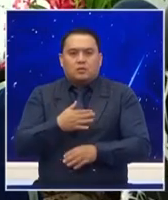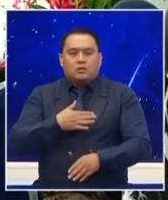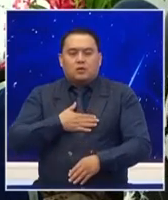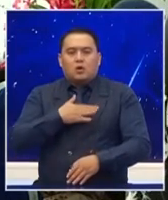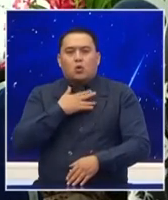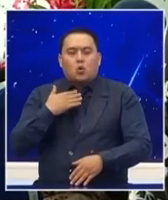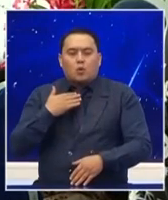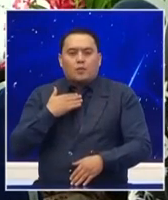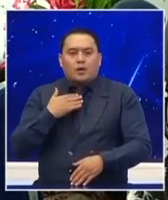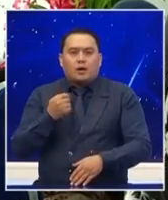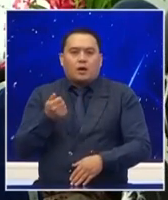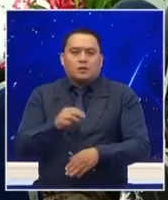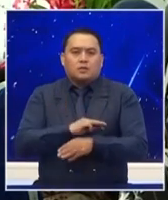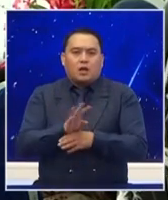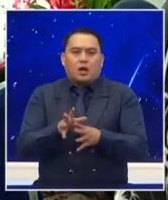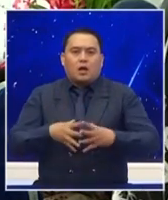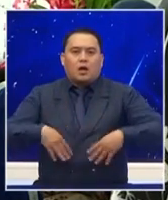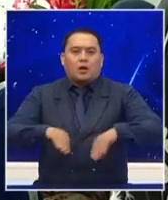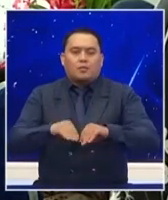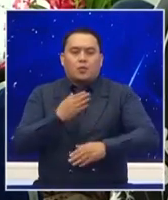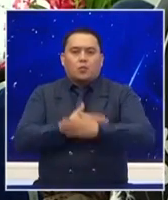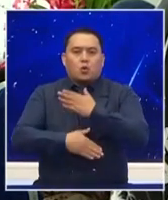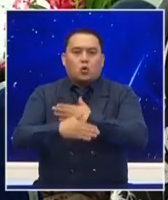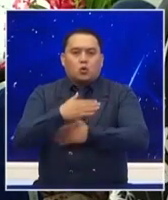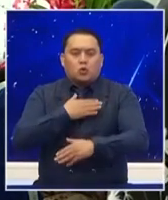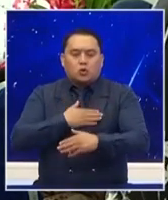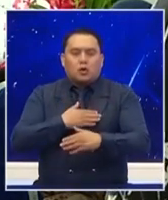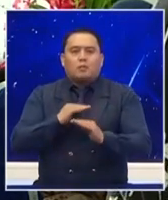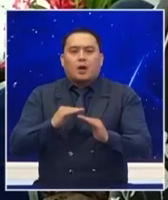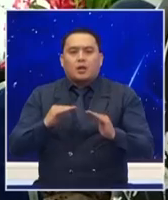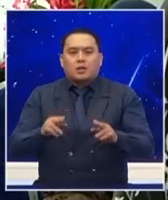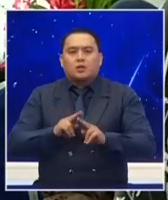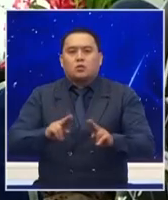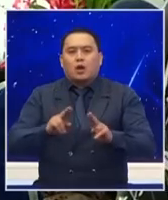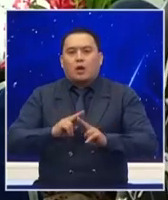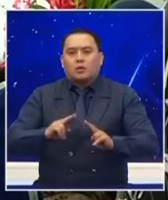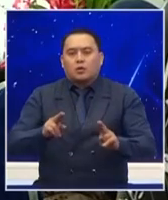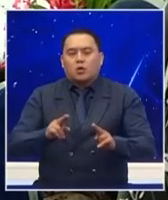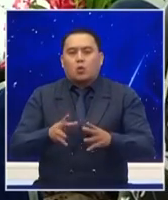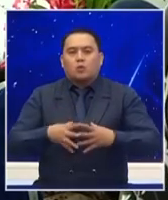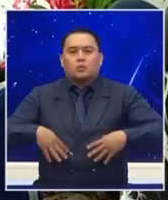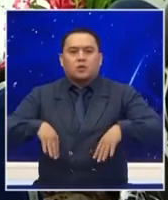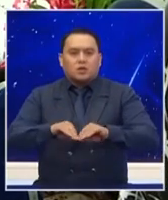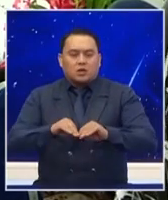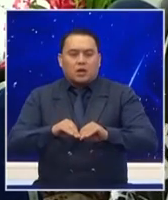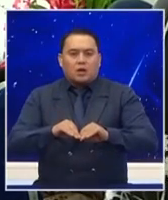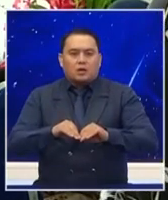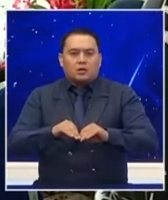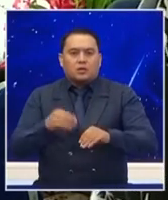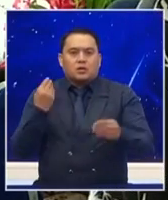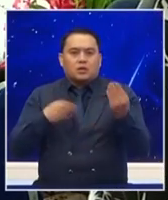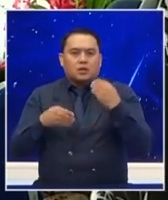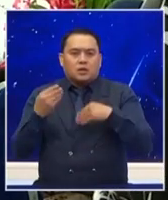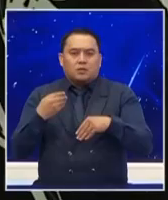көп балалы аз қамтылған отбасыларға және мүгедек балаларды тәрбиелеп отырған отбасыларына